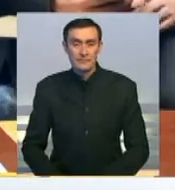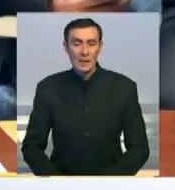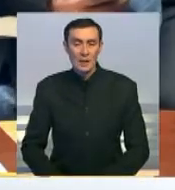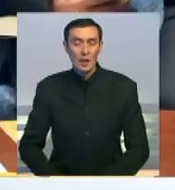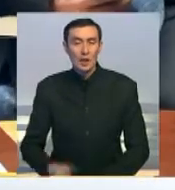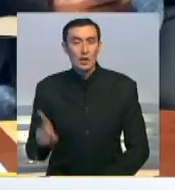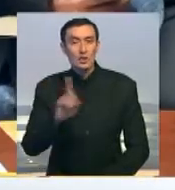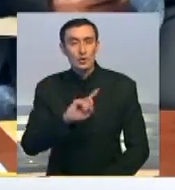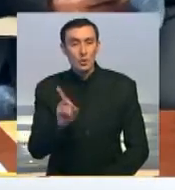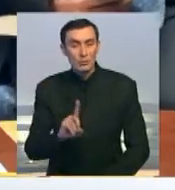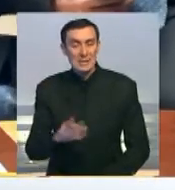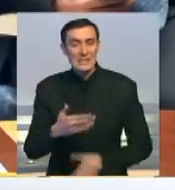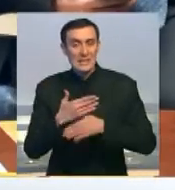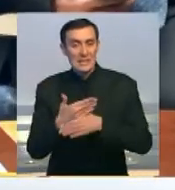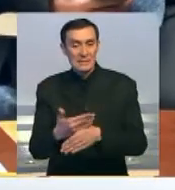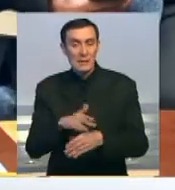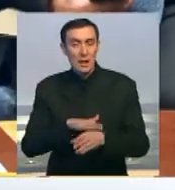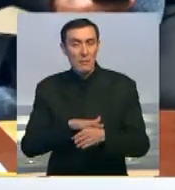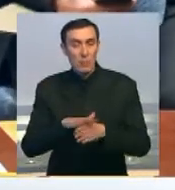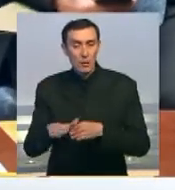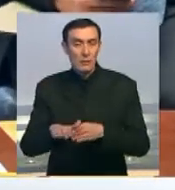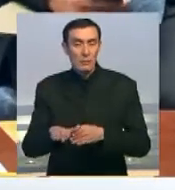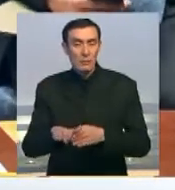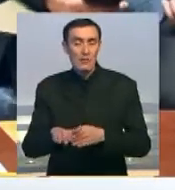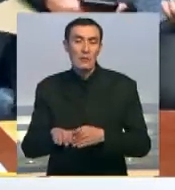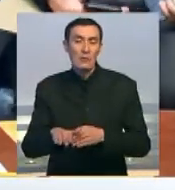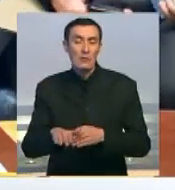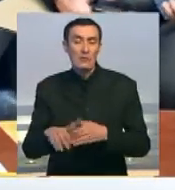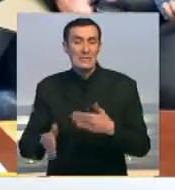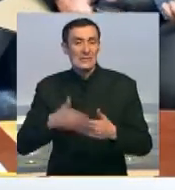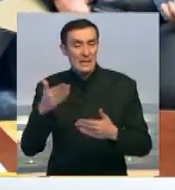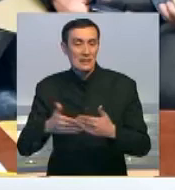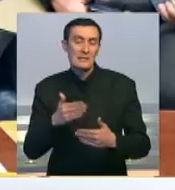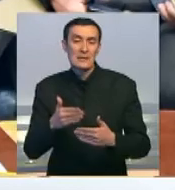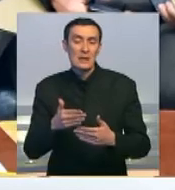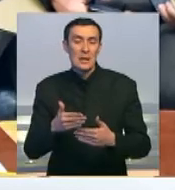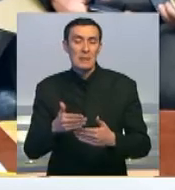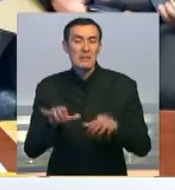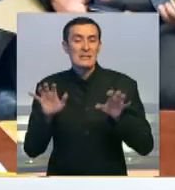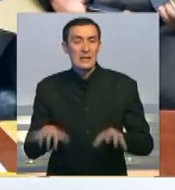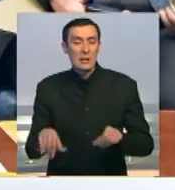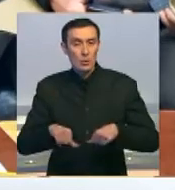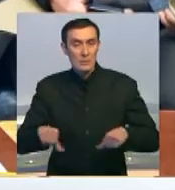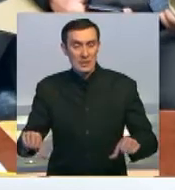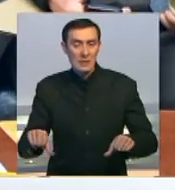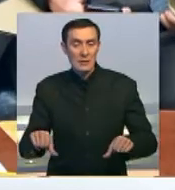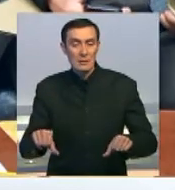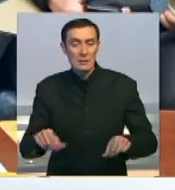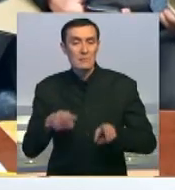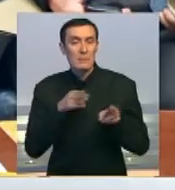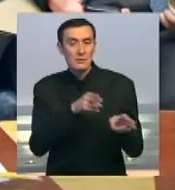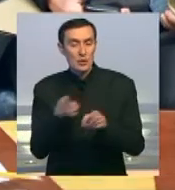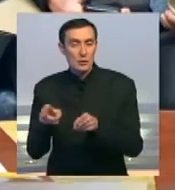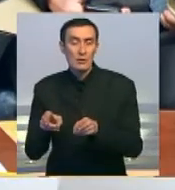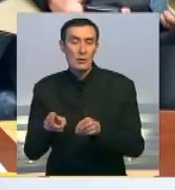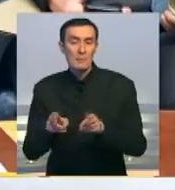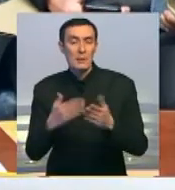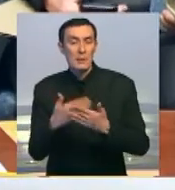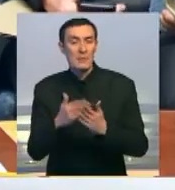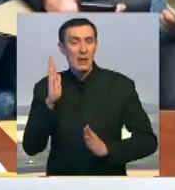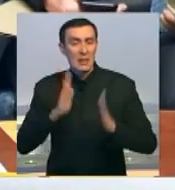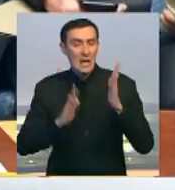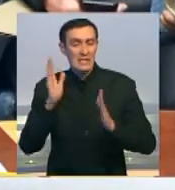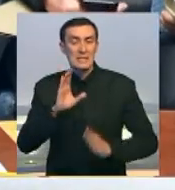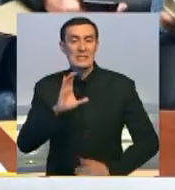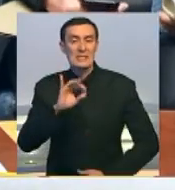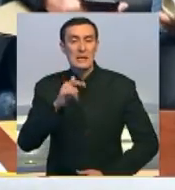Для того, чтобы содействовать полноценному выполнению санкций, председатель комитета проводит поездки в ряд стран. Я посетил Малайзию и Сингапур